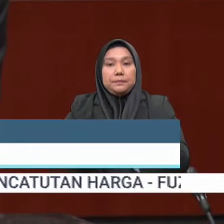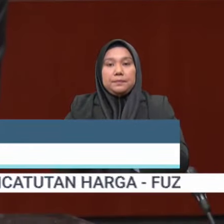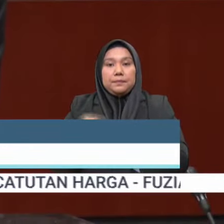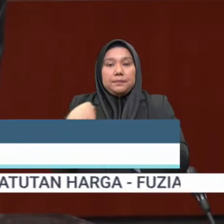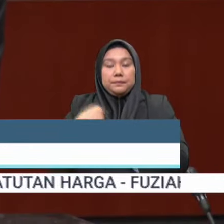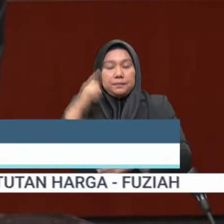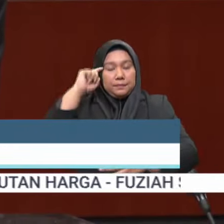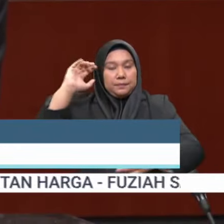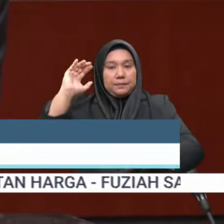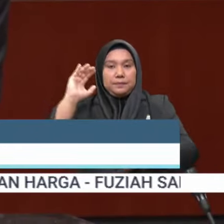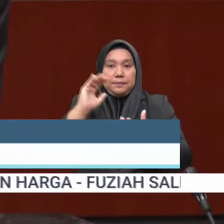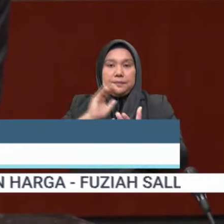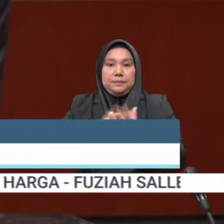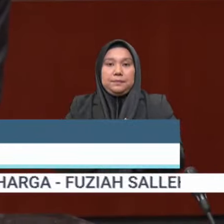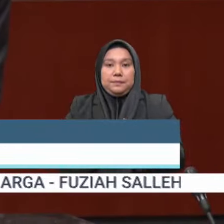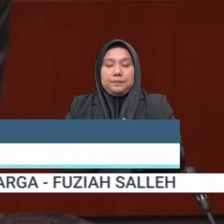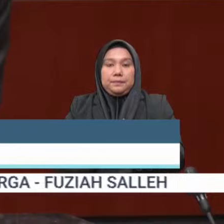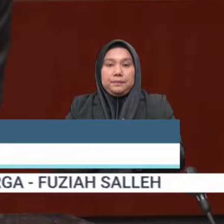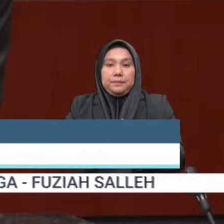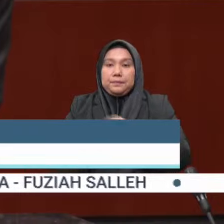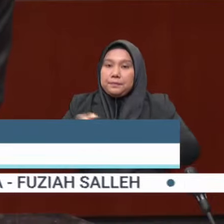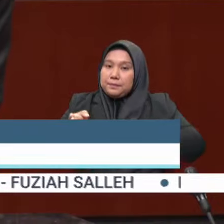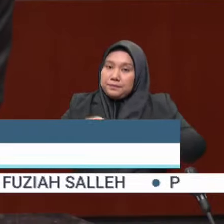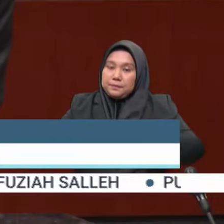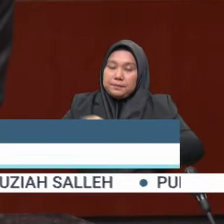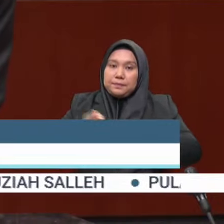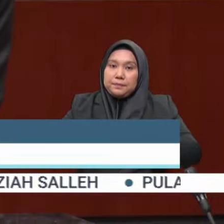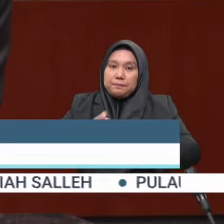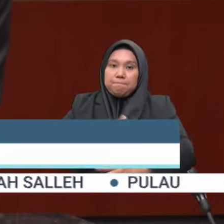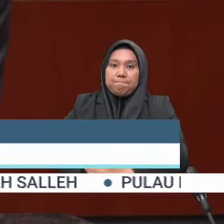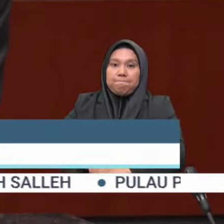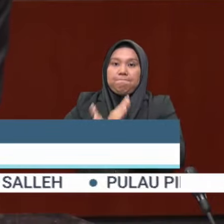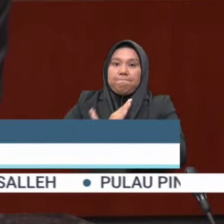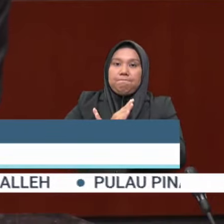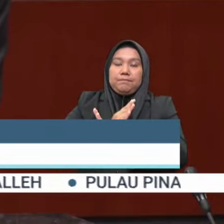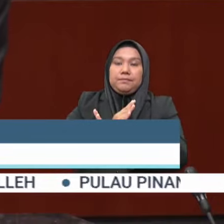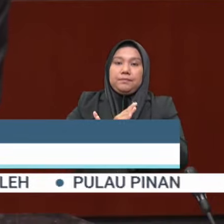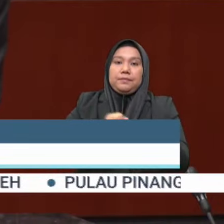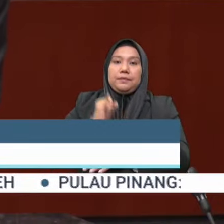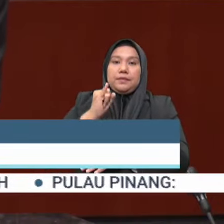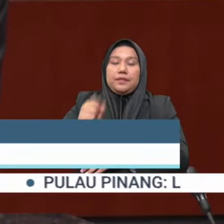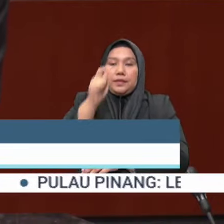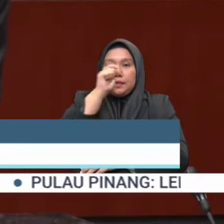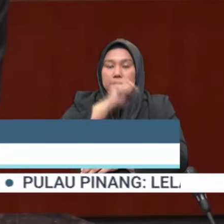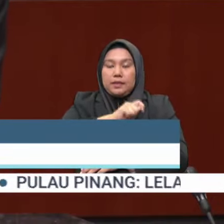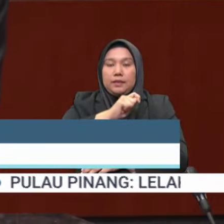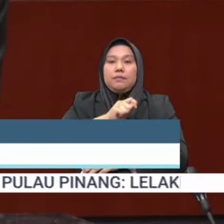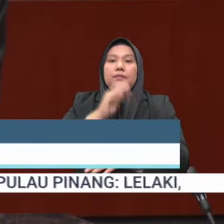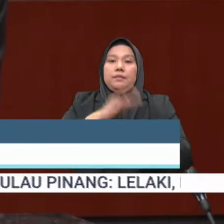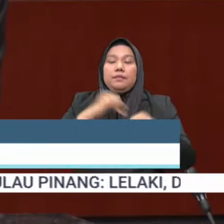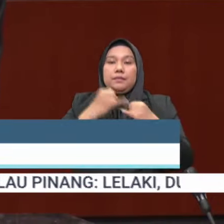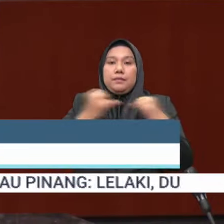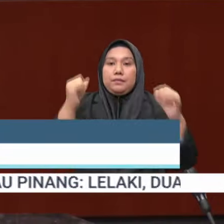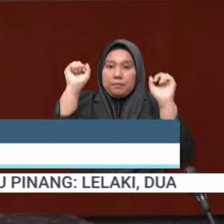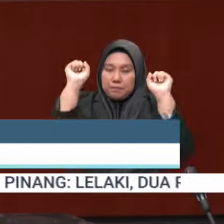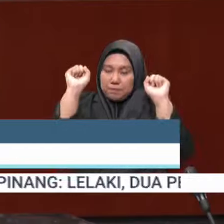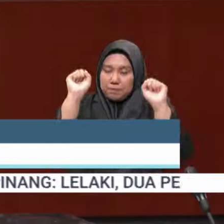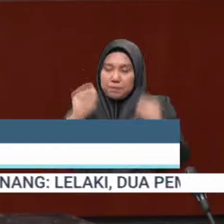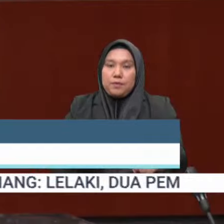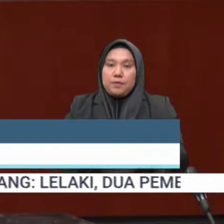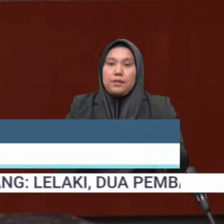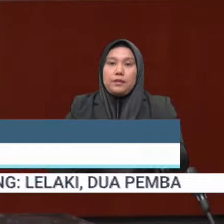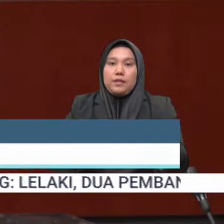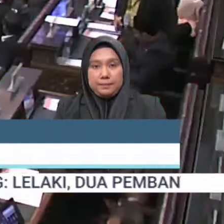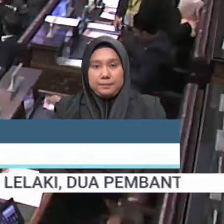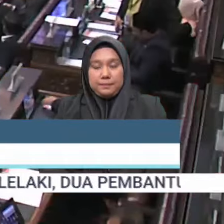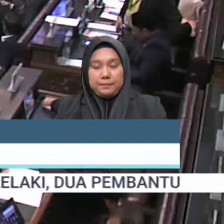kita yakin bahawa usaha untuk membenteras jenayah penipuan atas talian ini mampu kita mitigate kalaupun